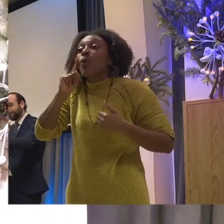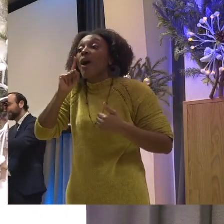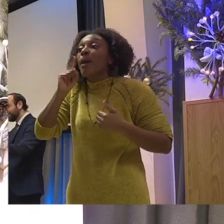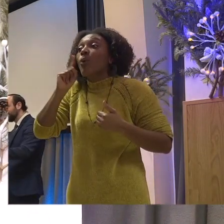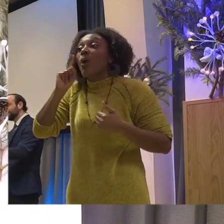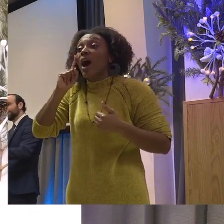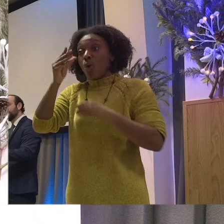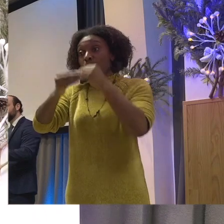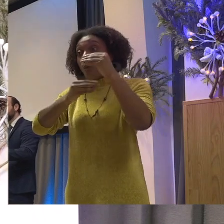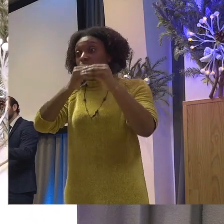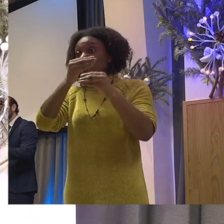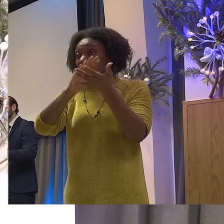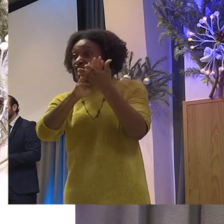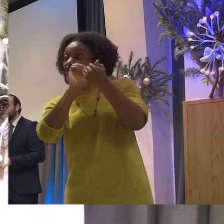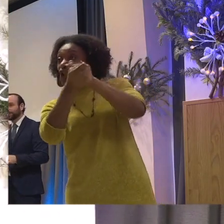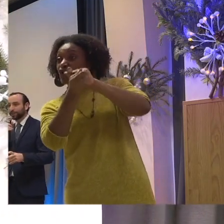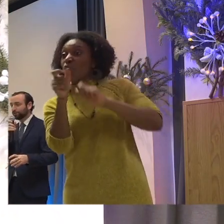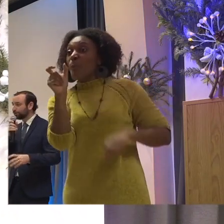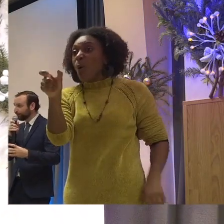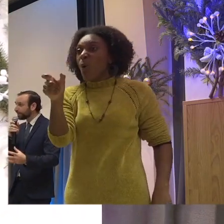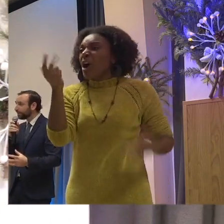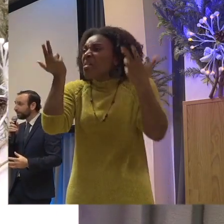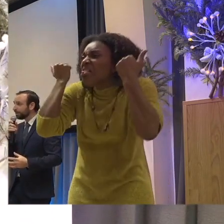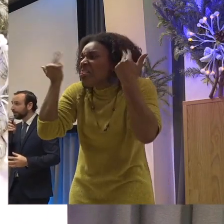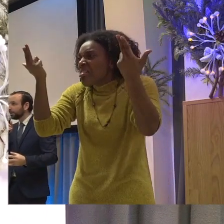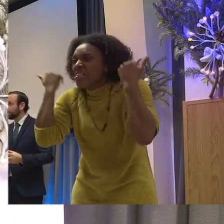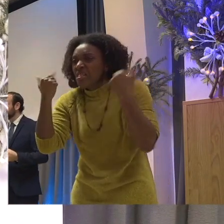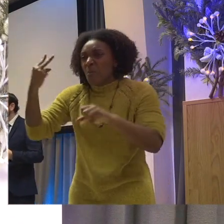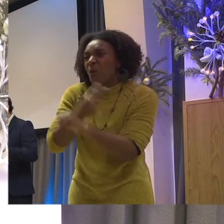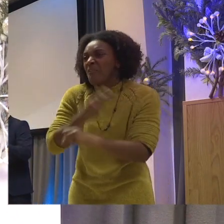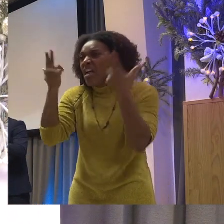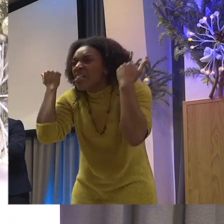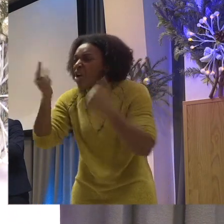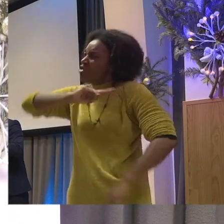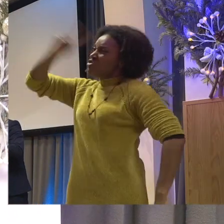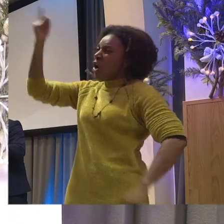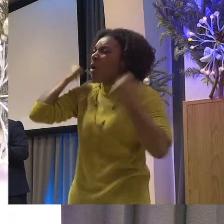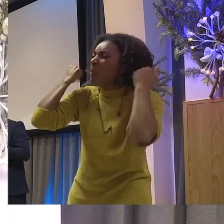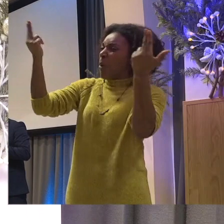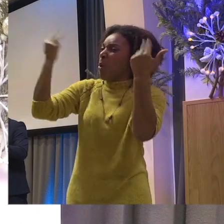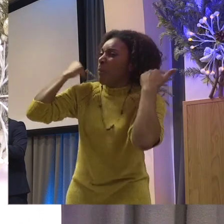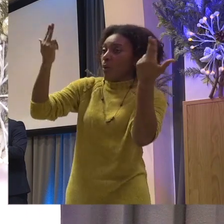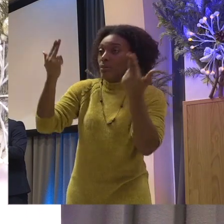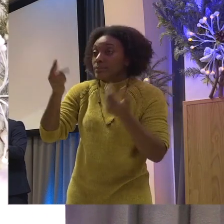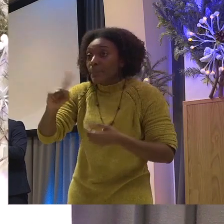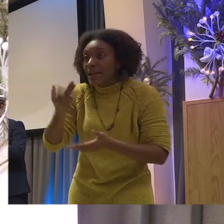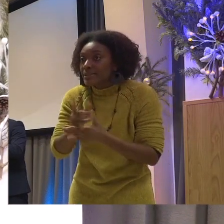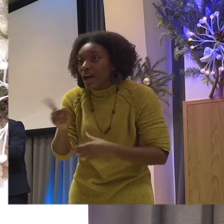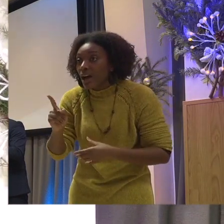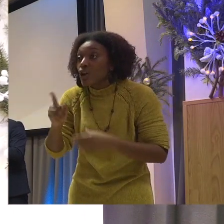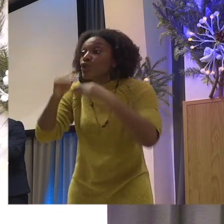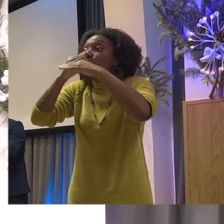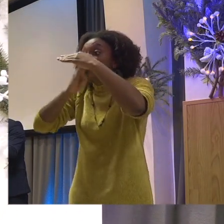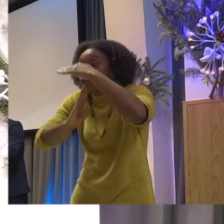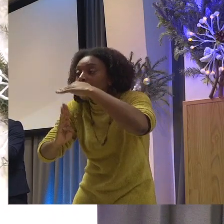a perverti ce mot pour dire que la soumission était quelque chose de mauvais. Laissez-moi vous dire, bien-aimés, que la soumission selon le cœur